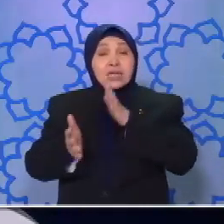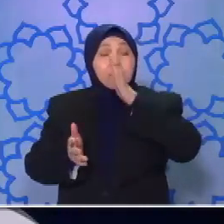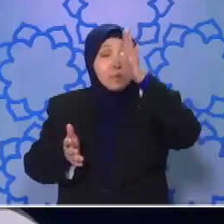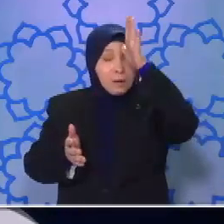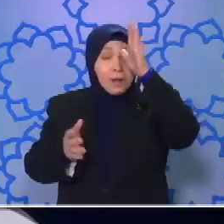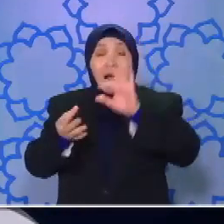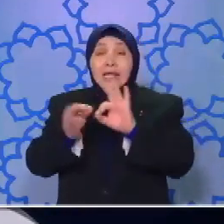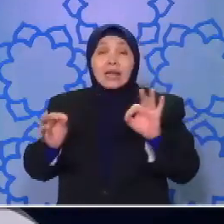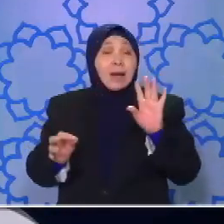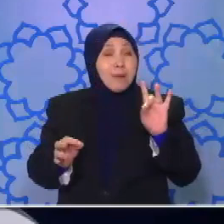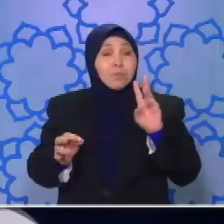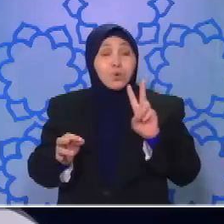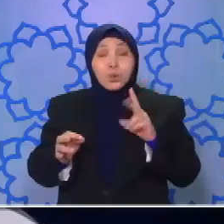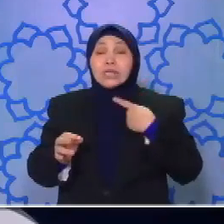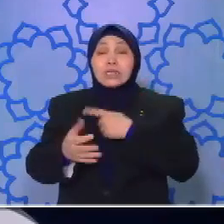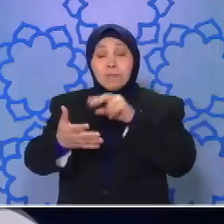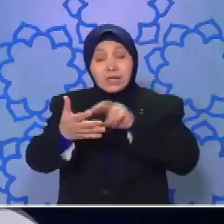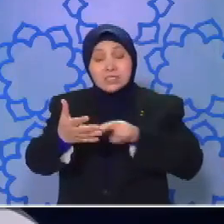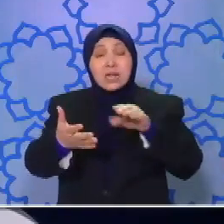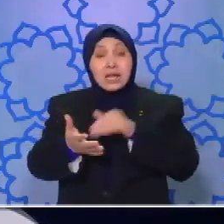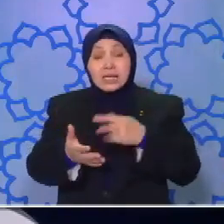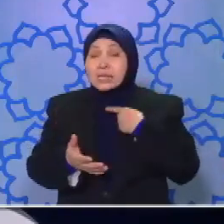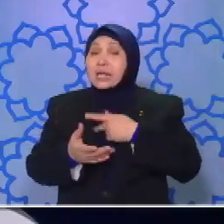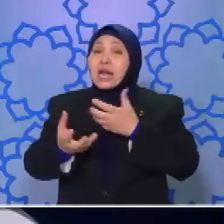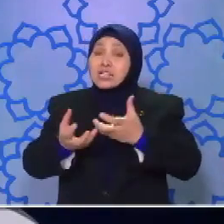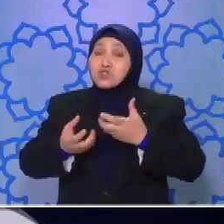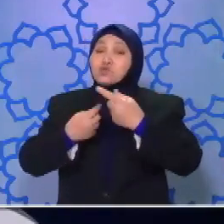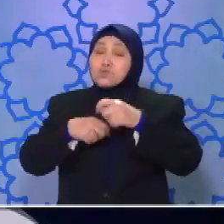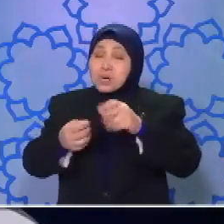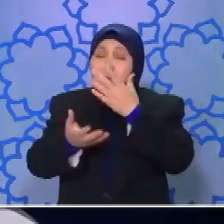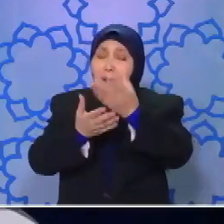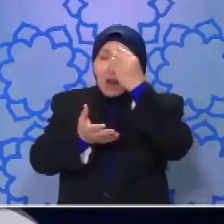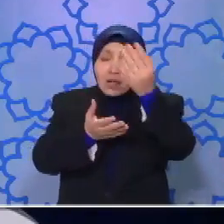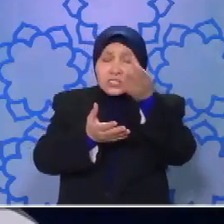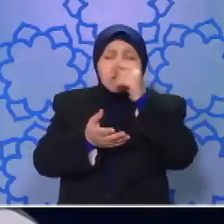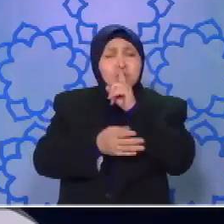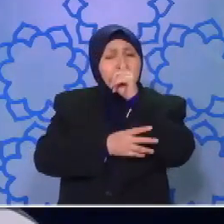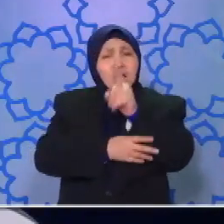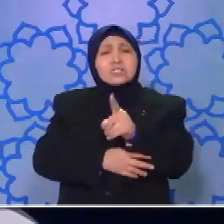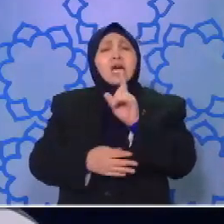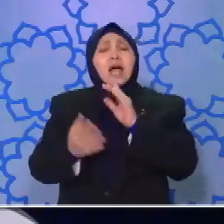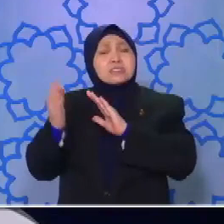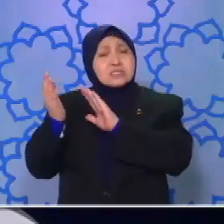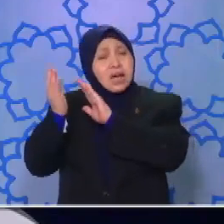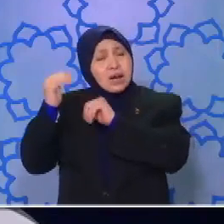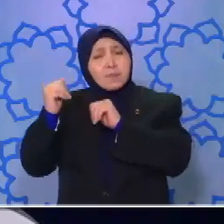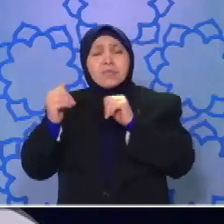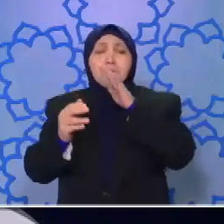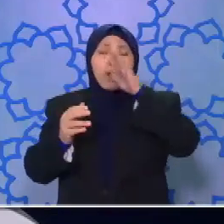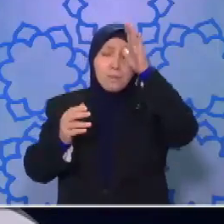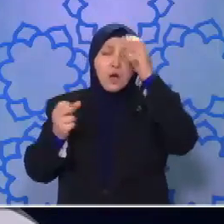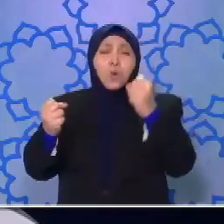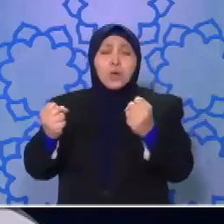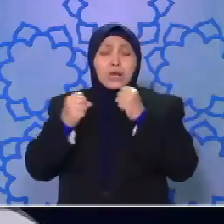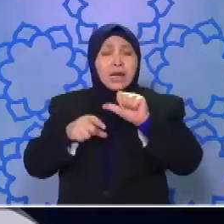Ayat 82 kita baca sekali lagi dan kita nak cuba ambil pelajaran sebenar-benarnya agar ibu ayah kuatkan